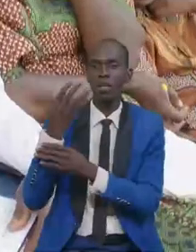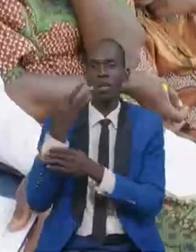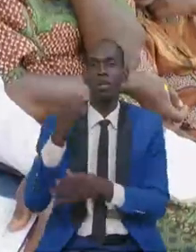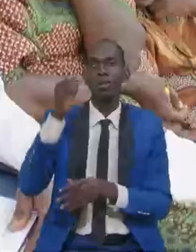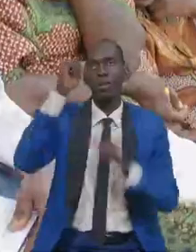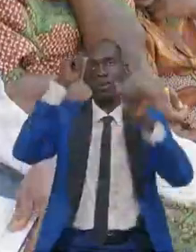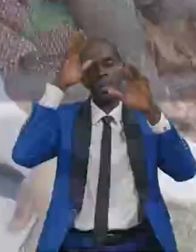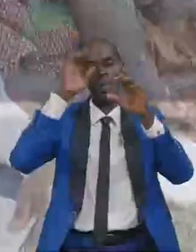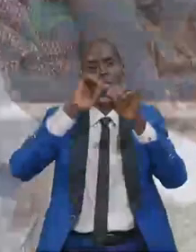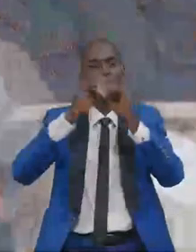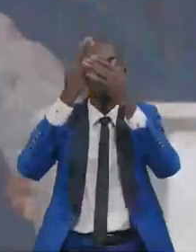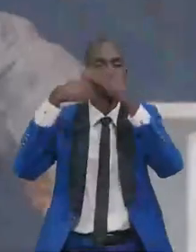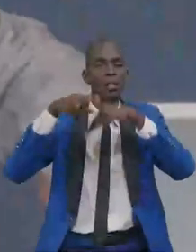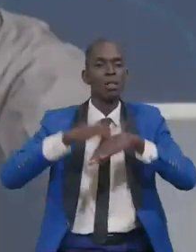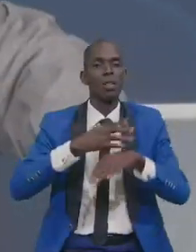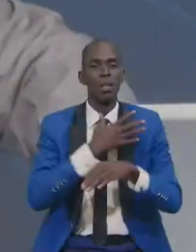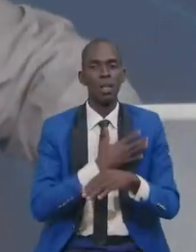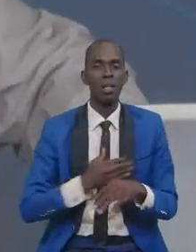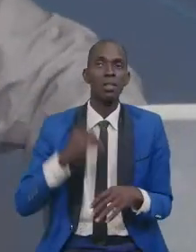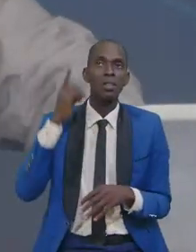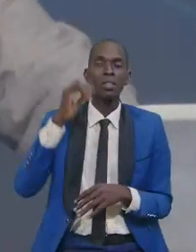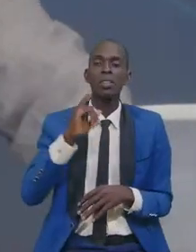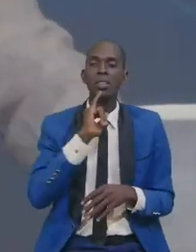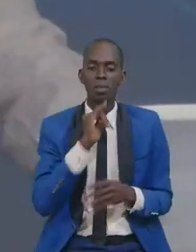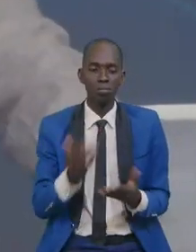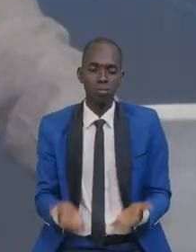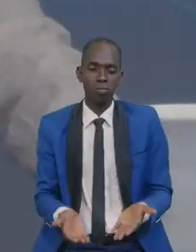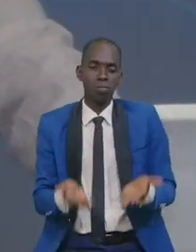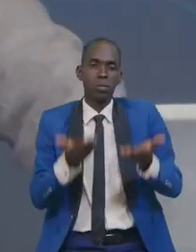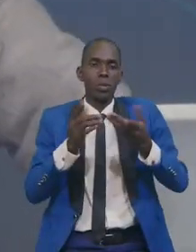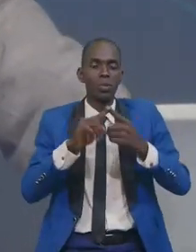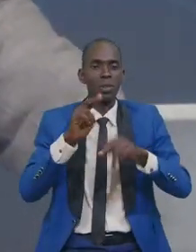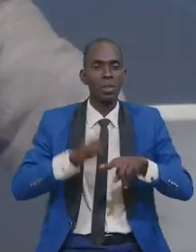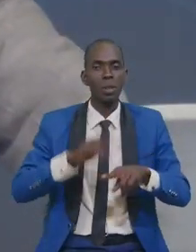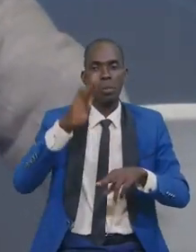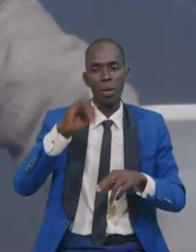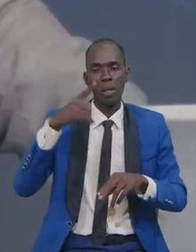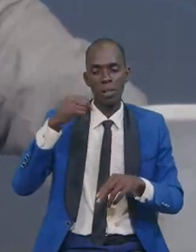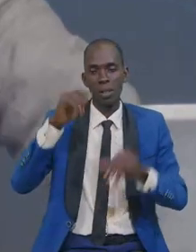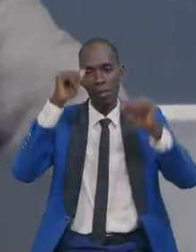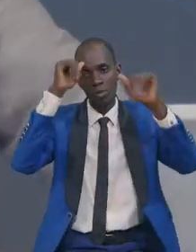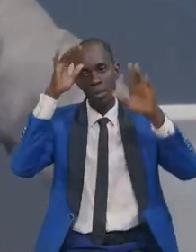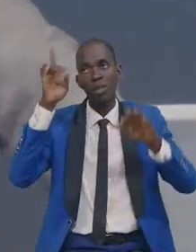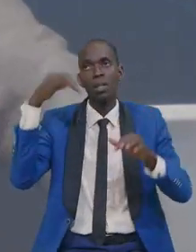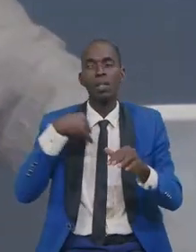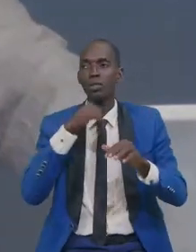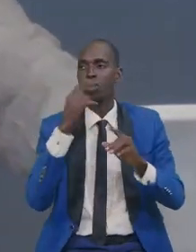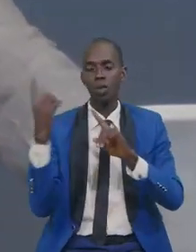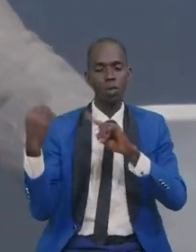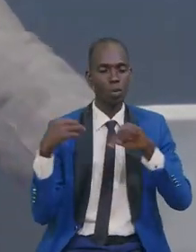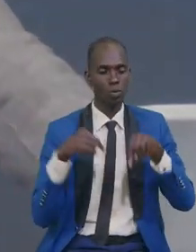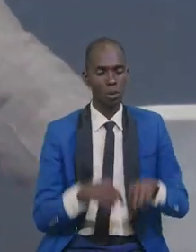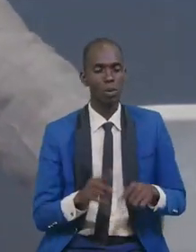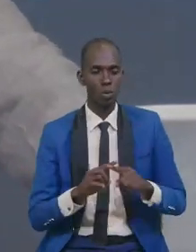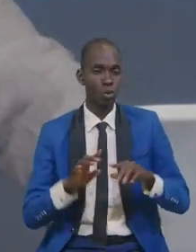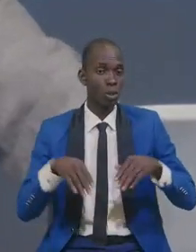Père. Et il est élevé pour s'asseoir auprès du Père. Il